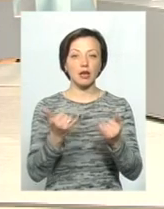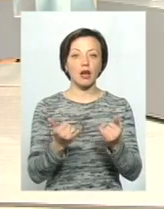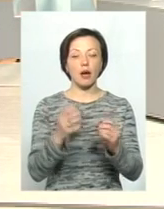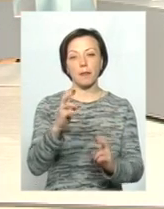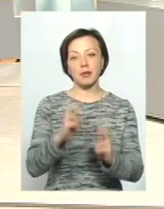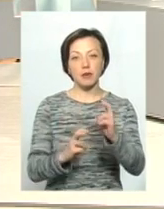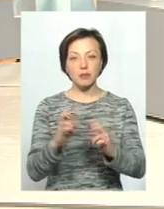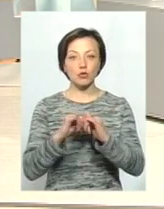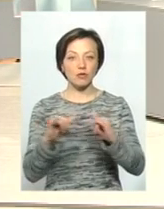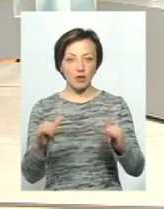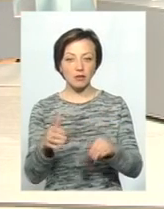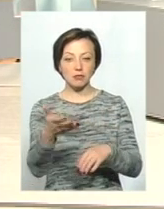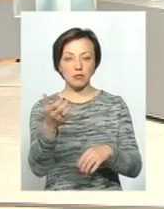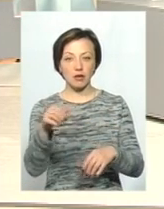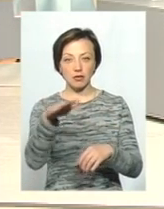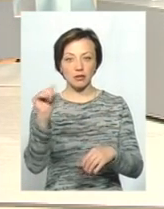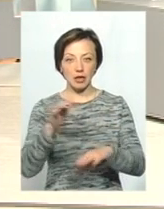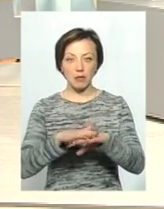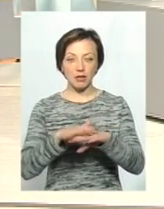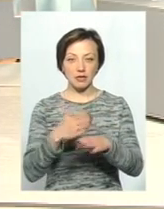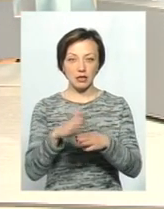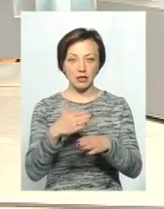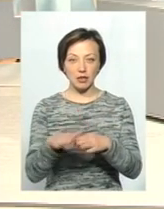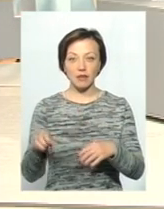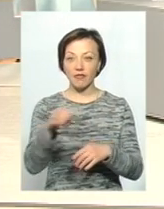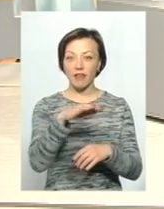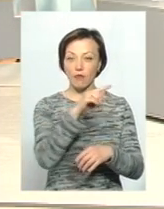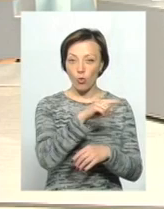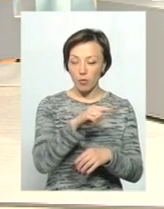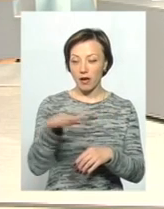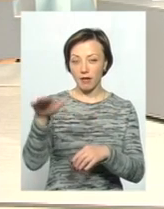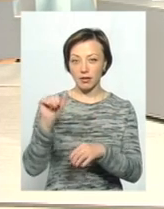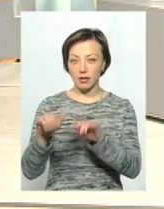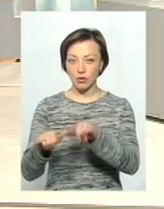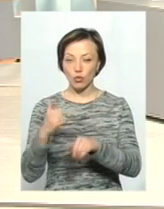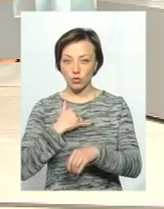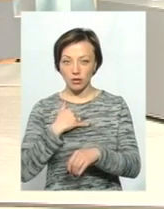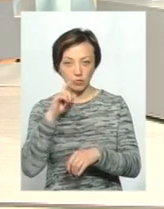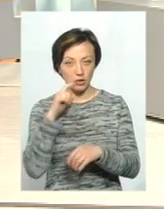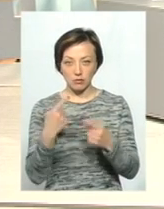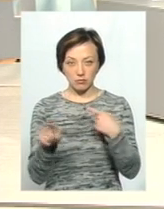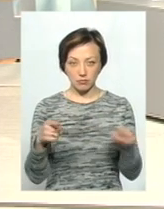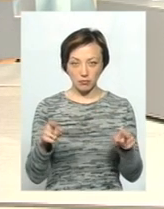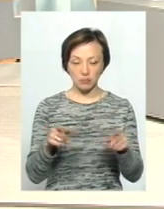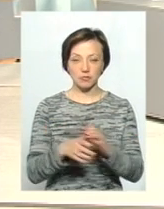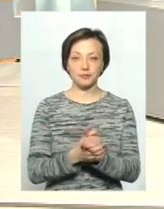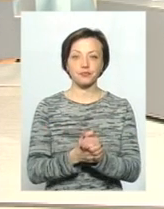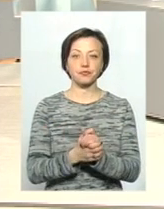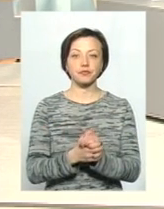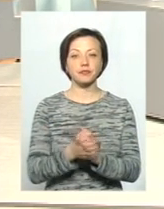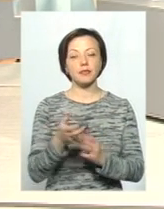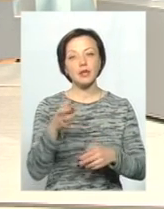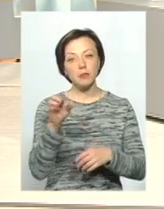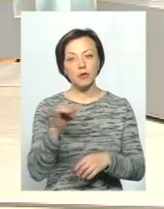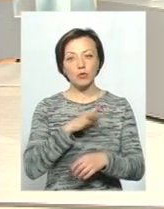підприємства розвиватися, брати банківські кредити в Європі і брати в Україні – це дві різні речі. Якби